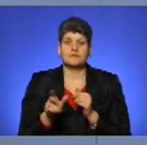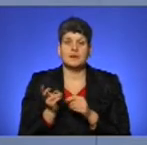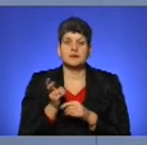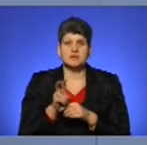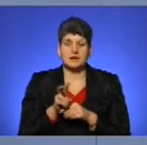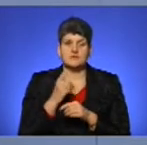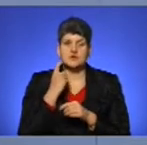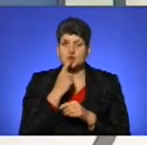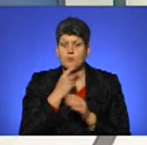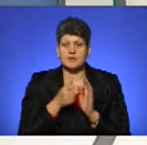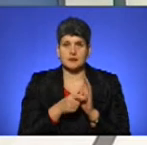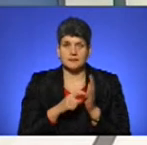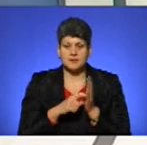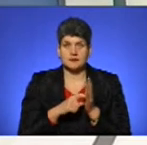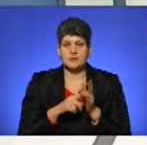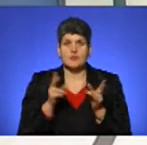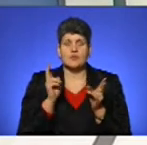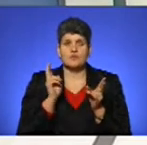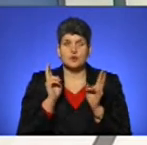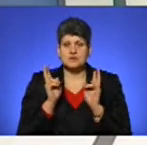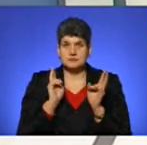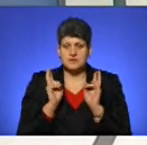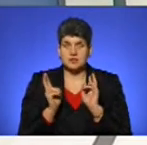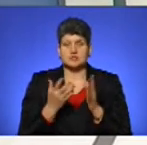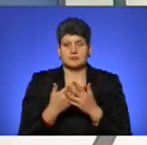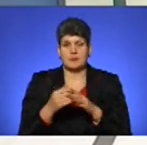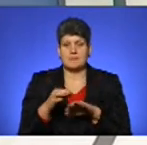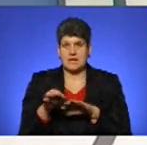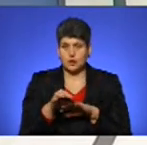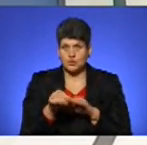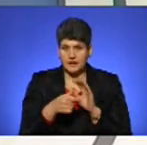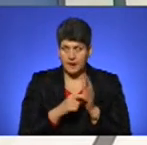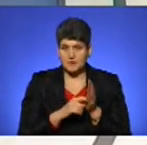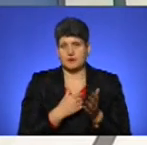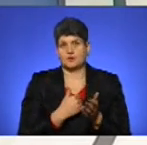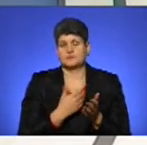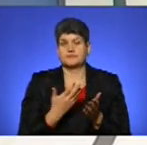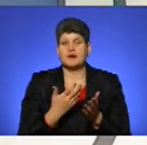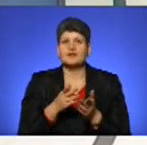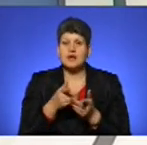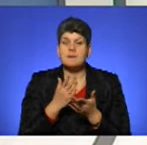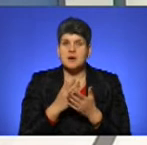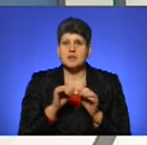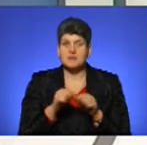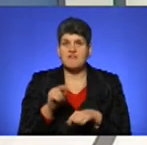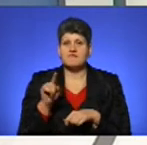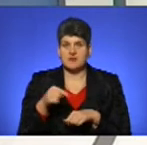стомат-кабінет, косметичний, манікюрний кабінет, вона має право